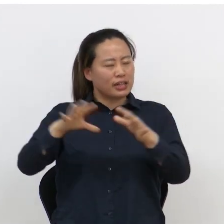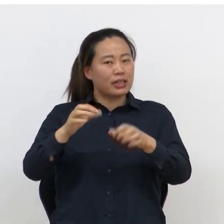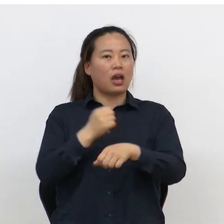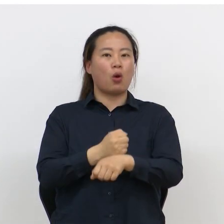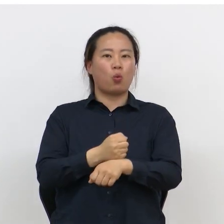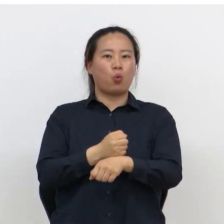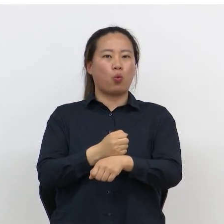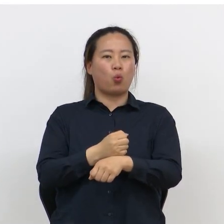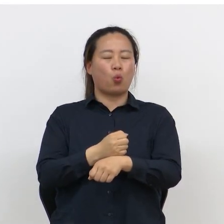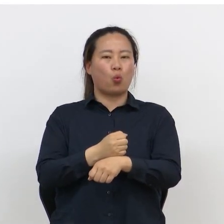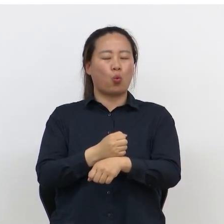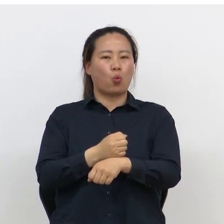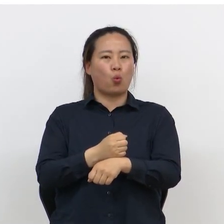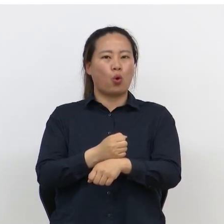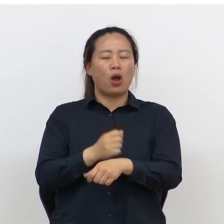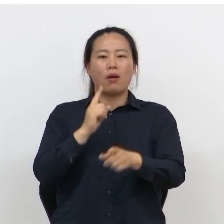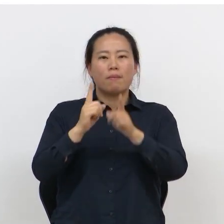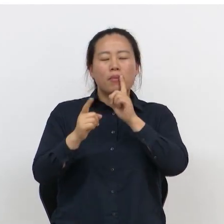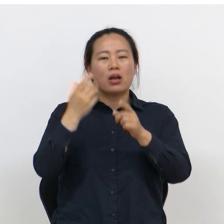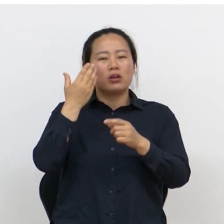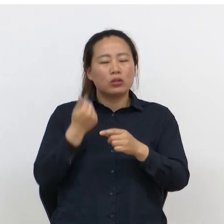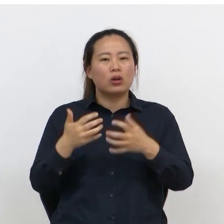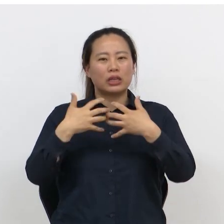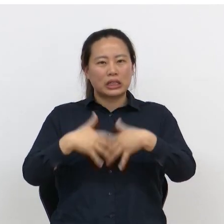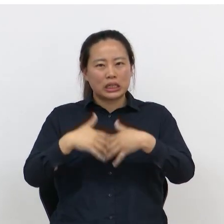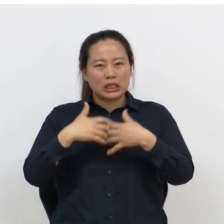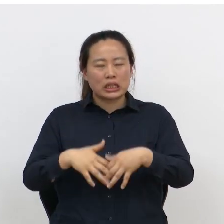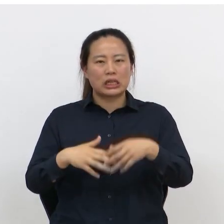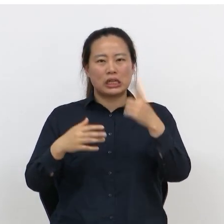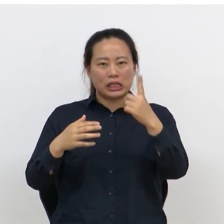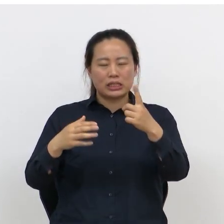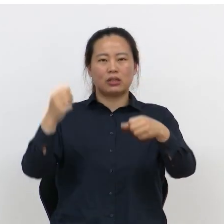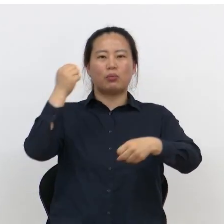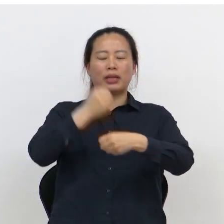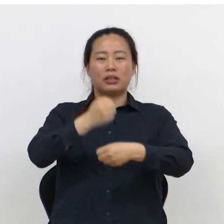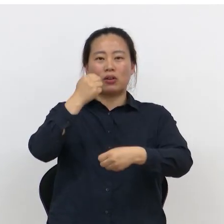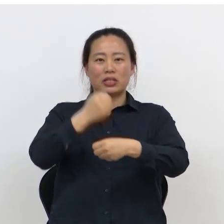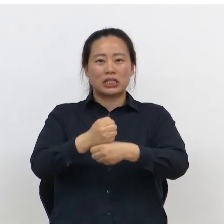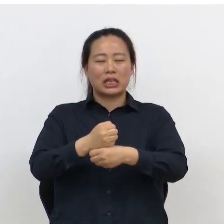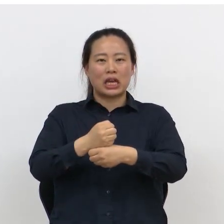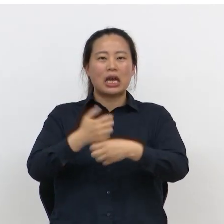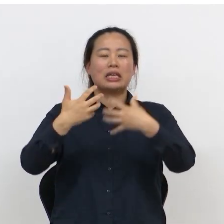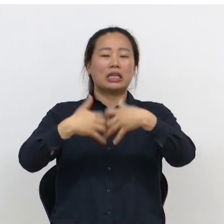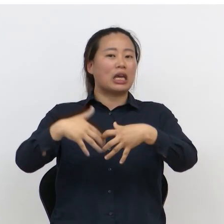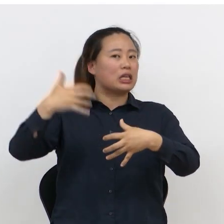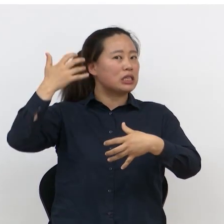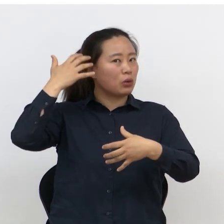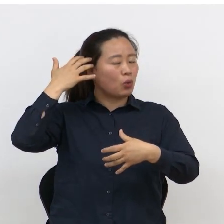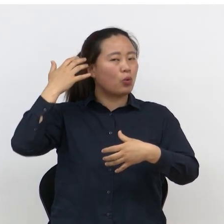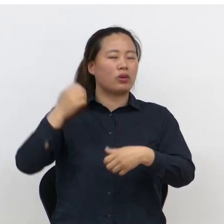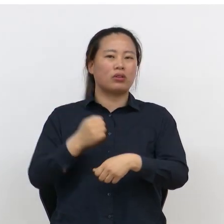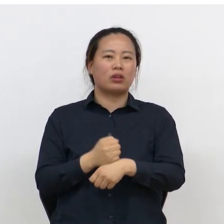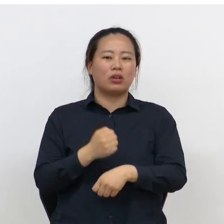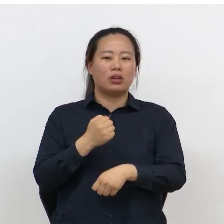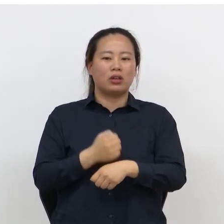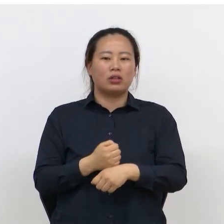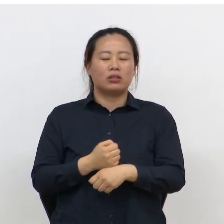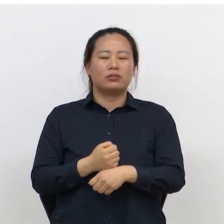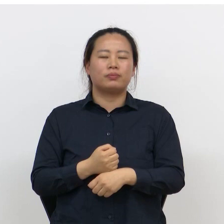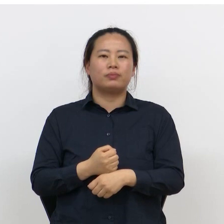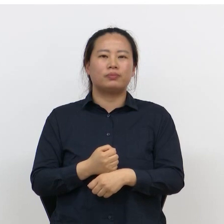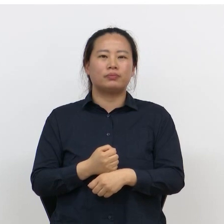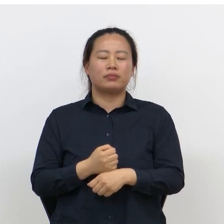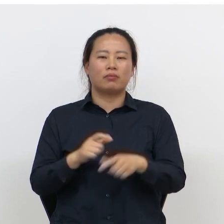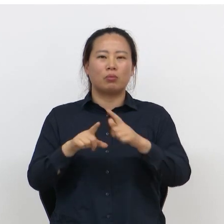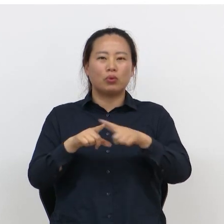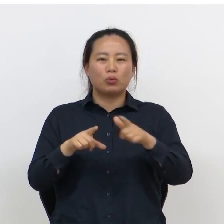하고 어음 처리기와 보청기가 일체형으로 된 기기를 착용을 합니다. 이 부분은 증폭할 필요가 없어요. 정상이니까 그냥